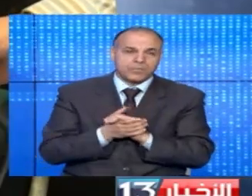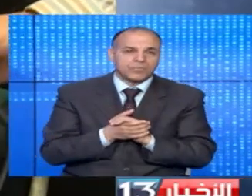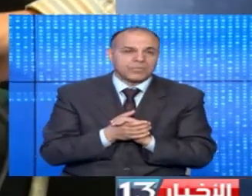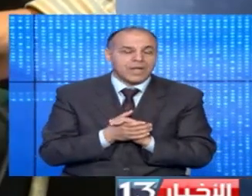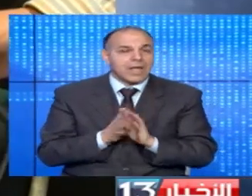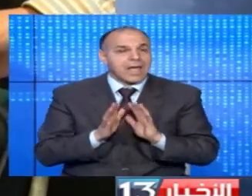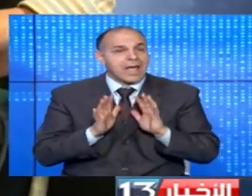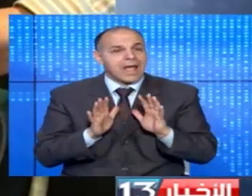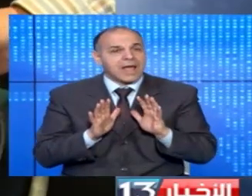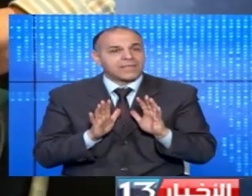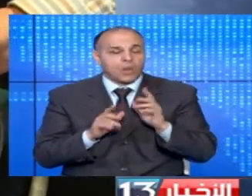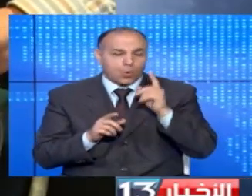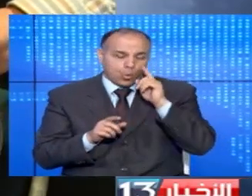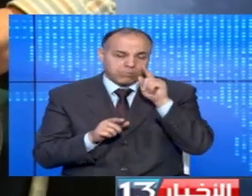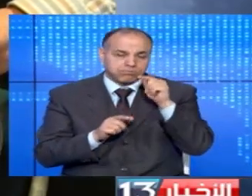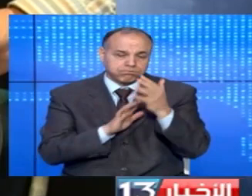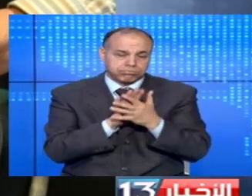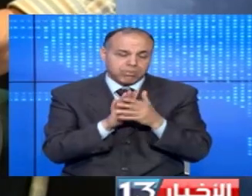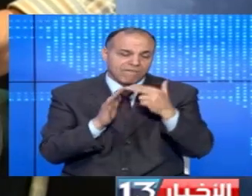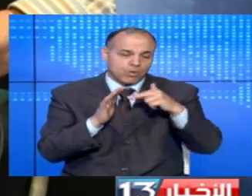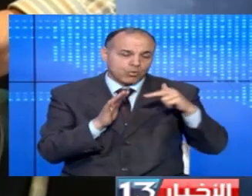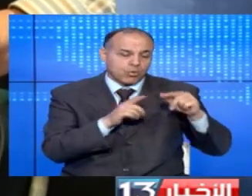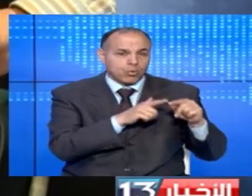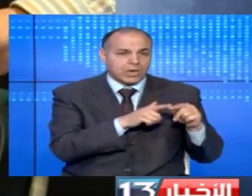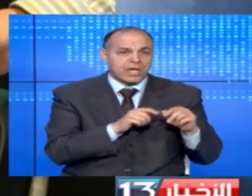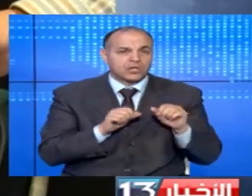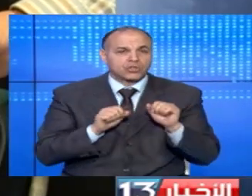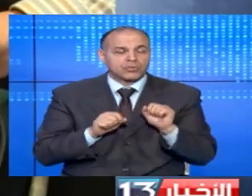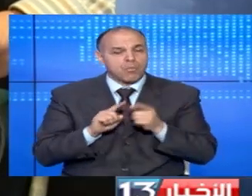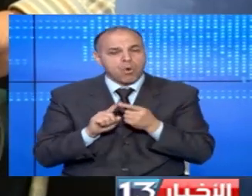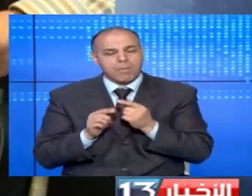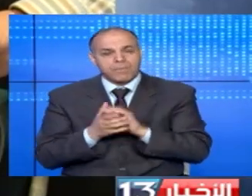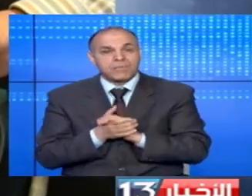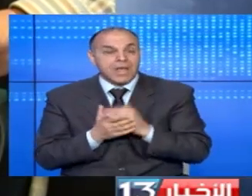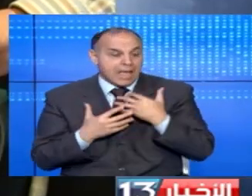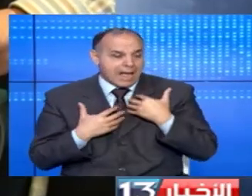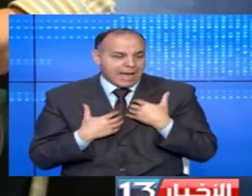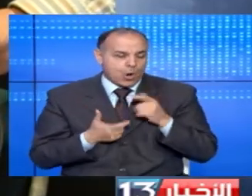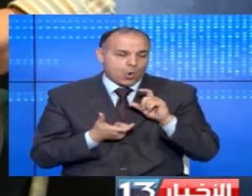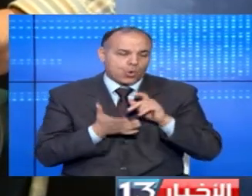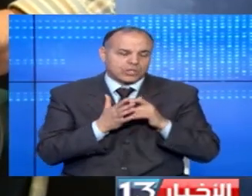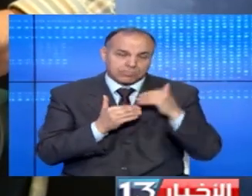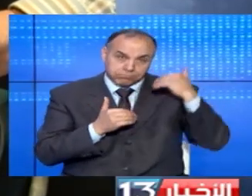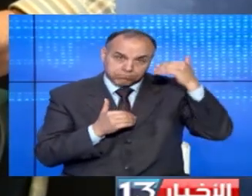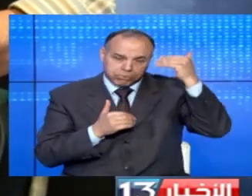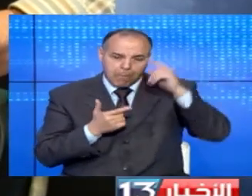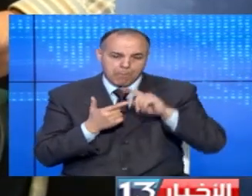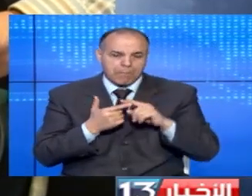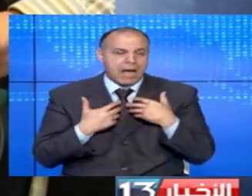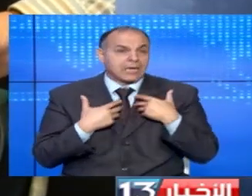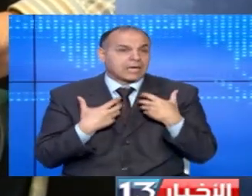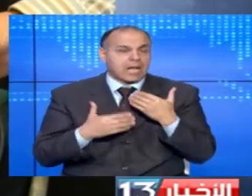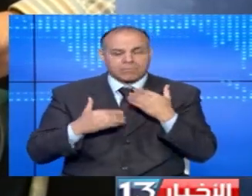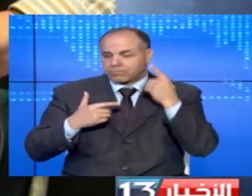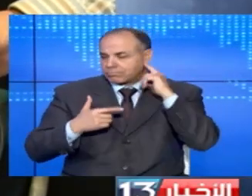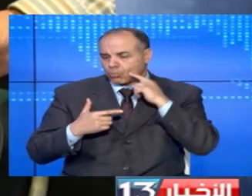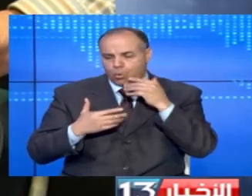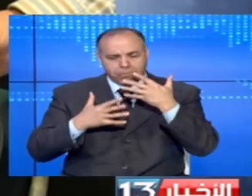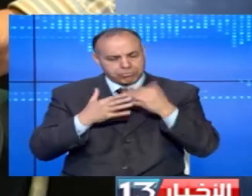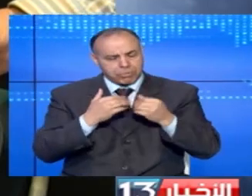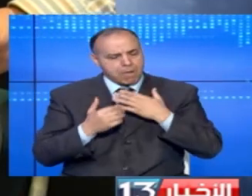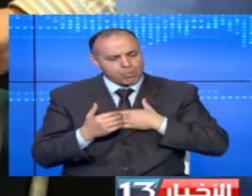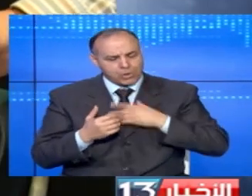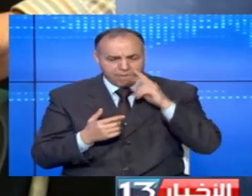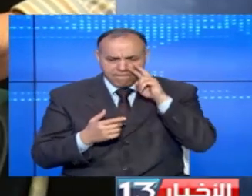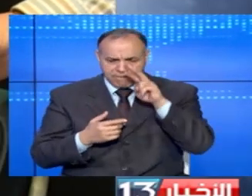بينما تكون موجوده في يكون فيه من كل انسان الاعاقه سبعين يكون مطمن